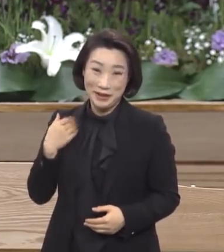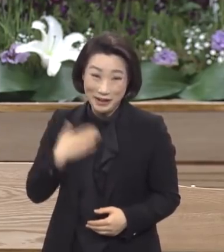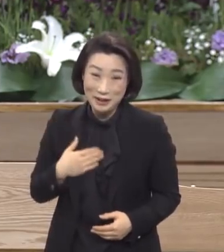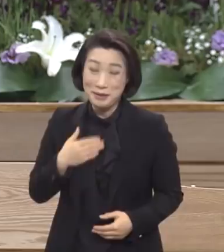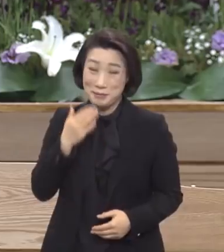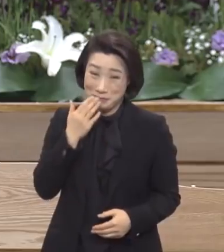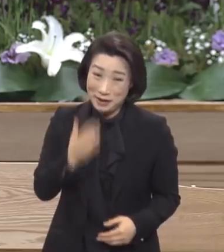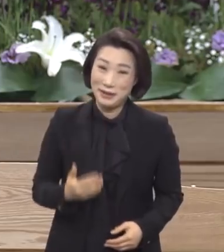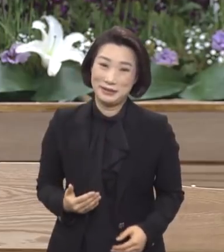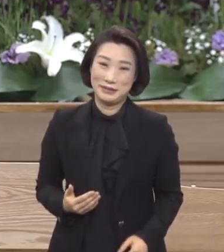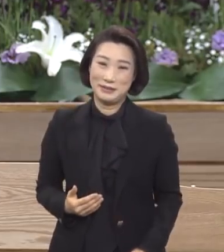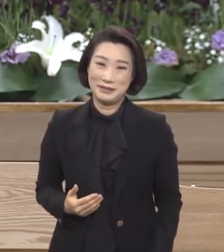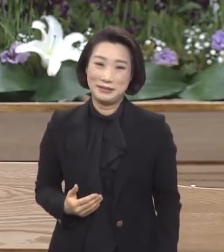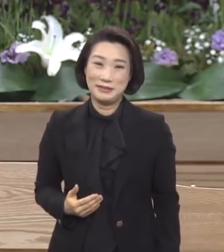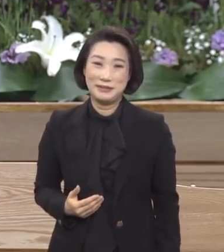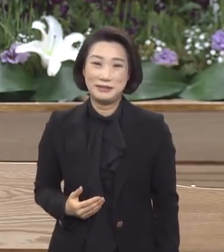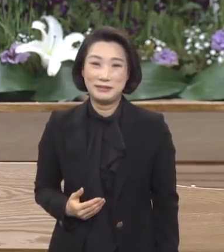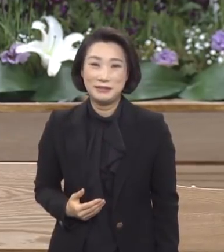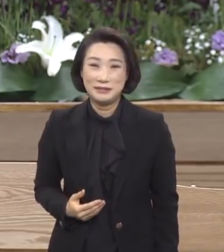할 수 있어.